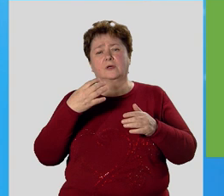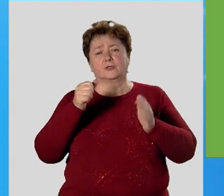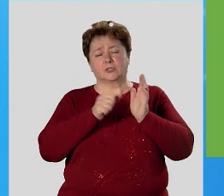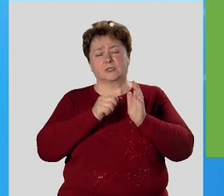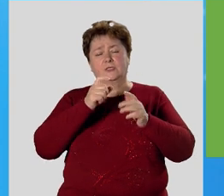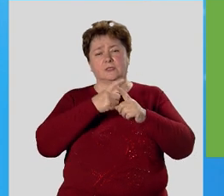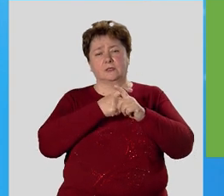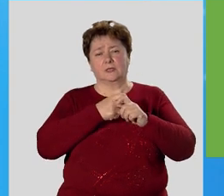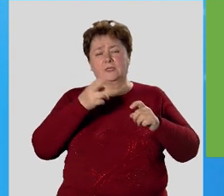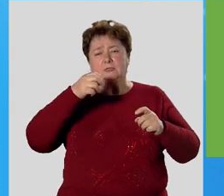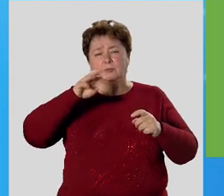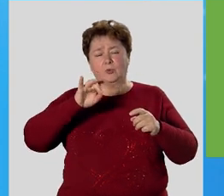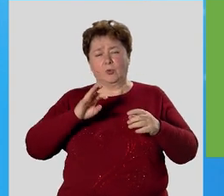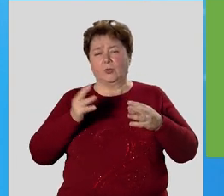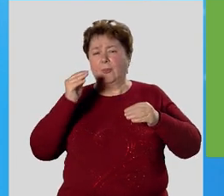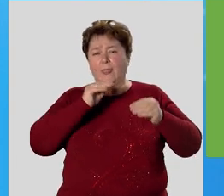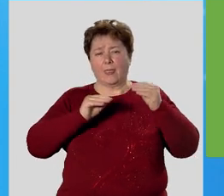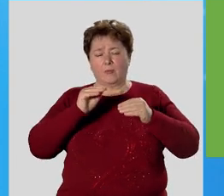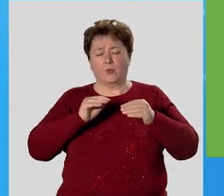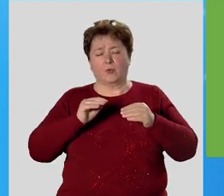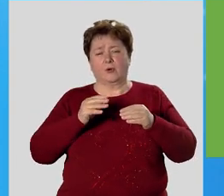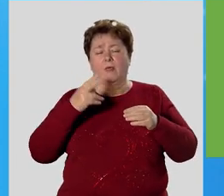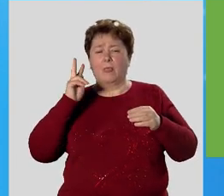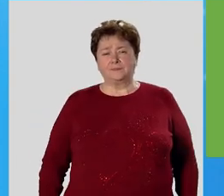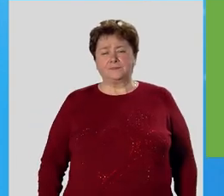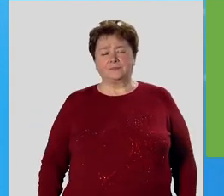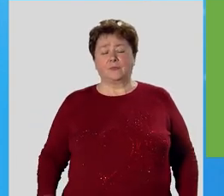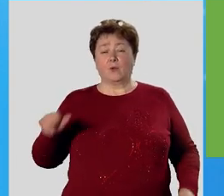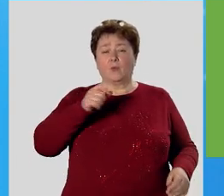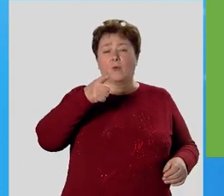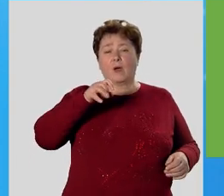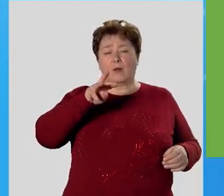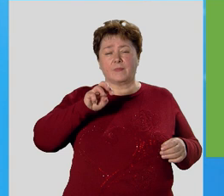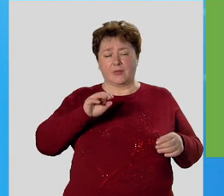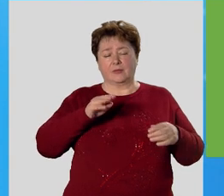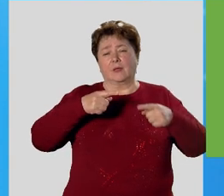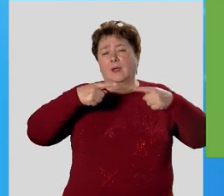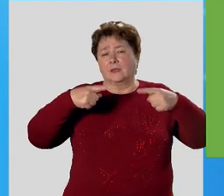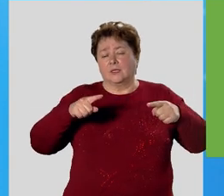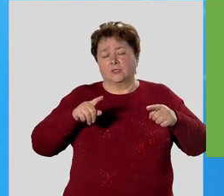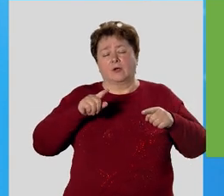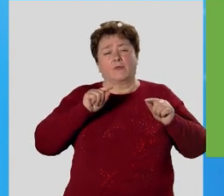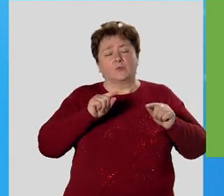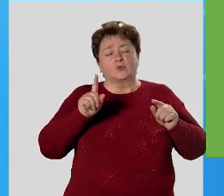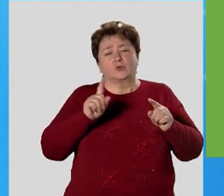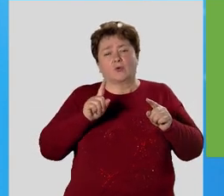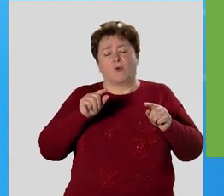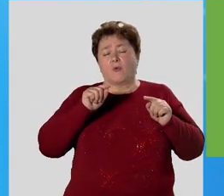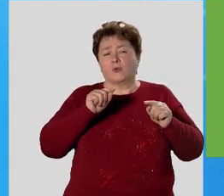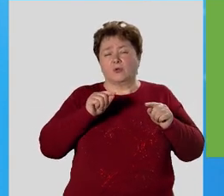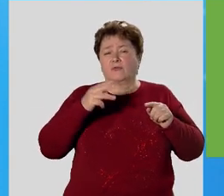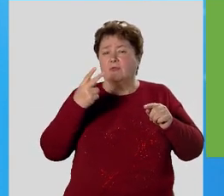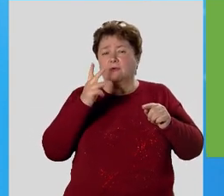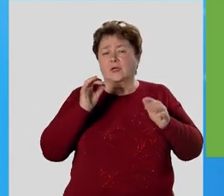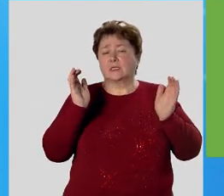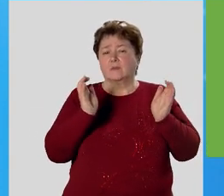хромосом, диплоидный набор, то есть двойной. У гамет отличие в том, что у них в